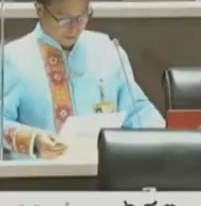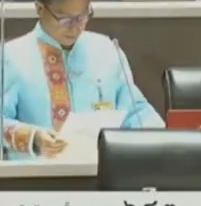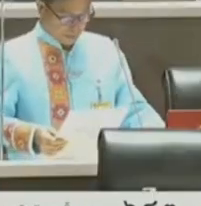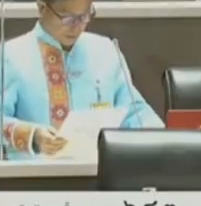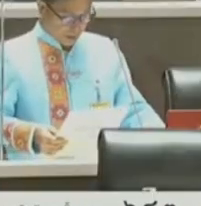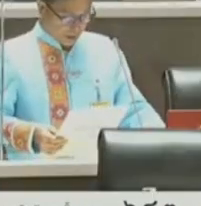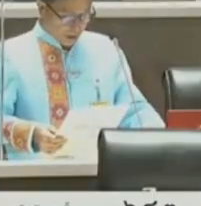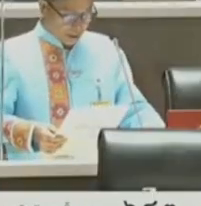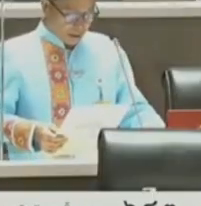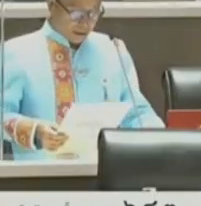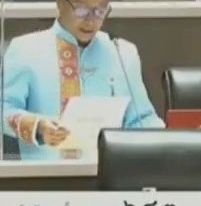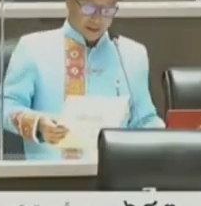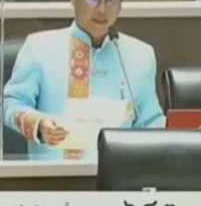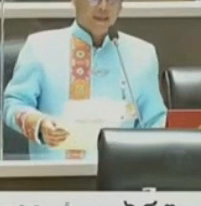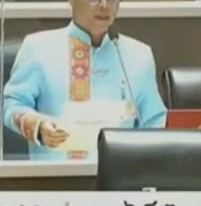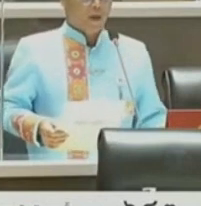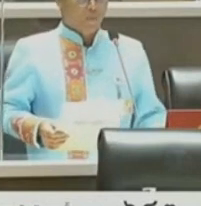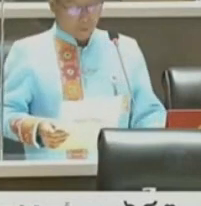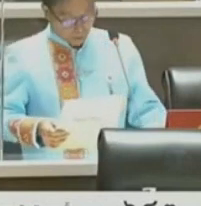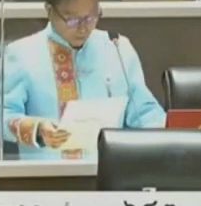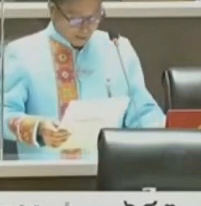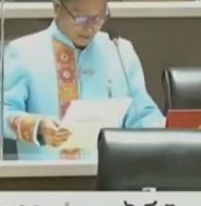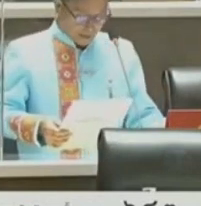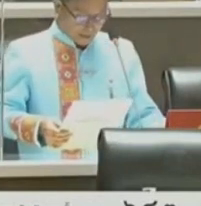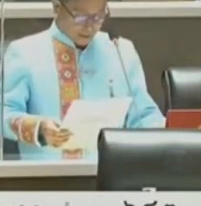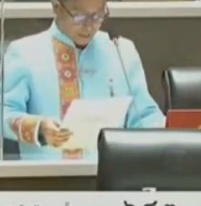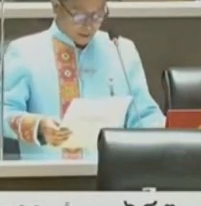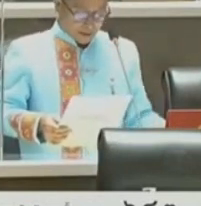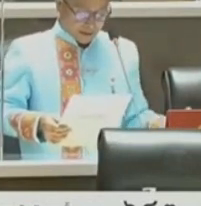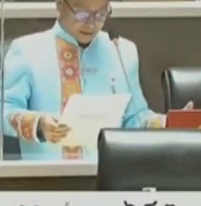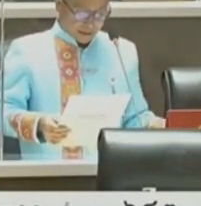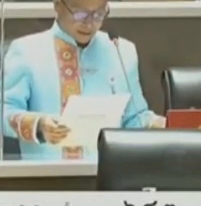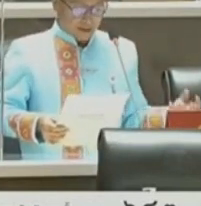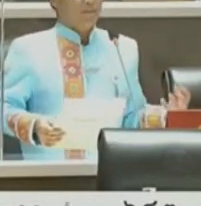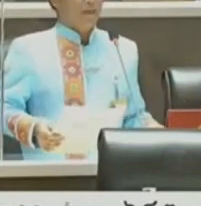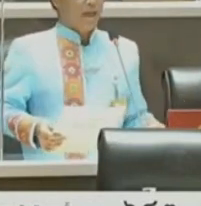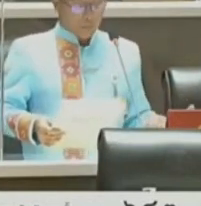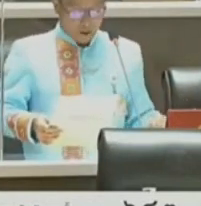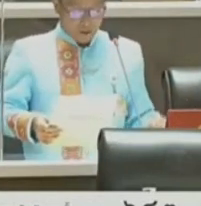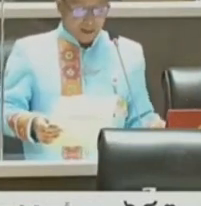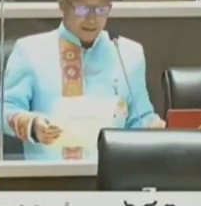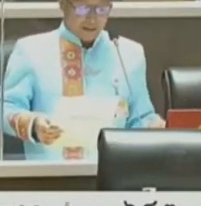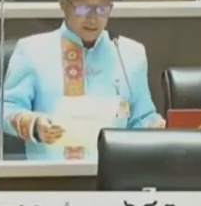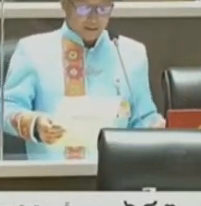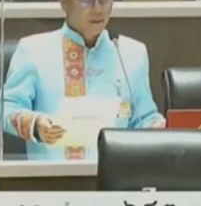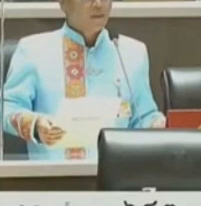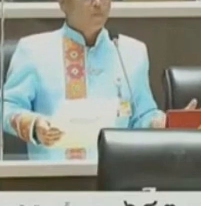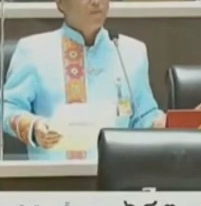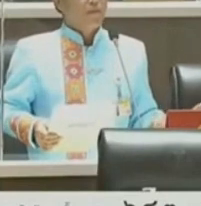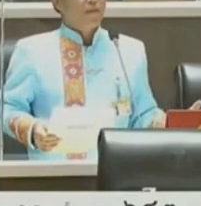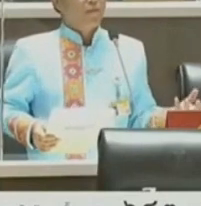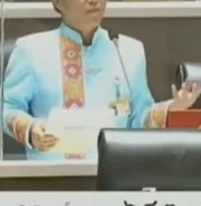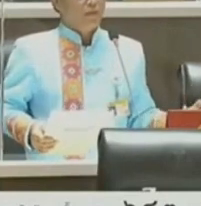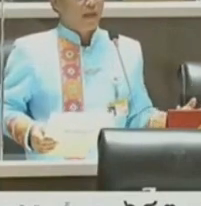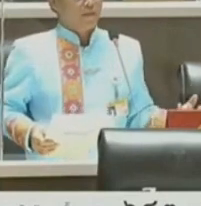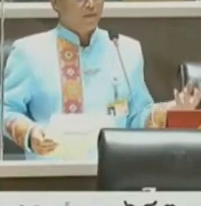ธานไปยังกรรมาธิการดังนี้ครับการจัดการความเป็นพลเมืองนะครับการจัดการการศึกษาและเป้าหม